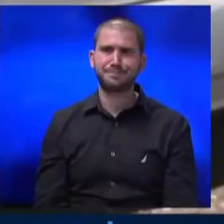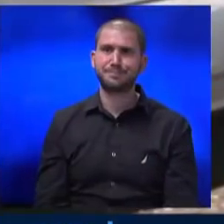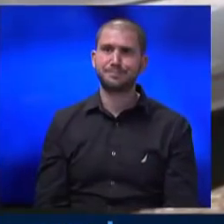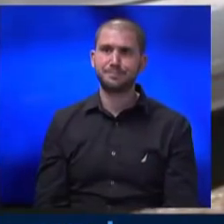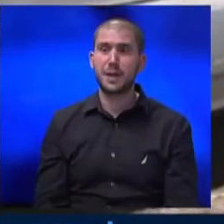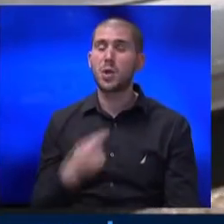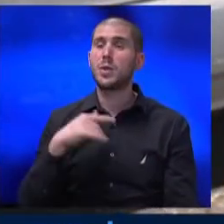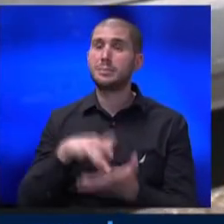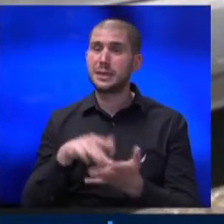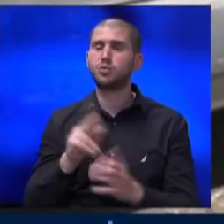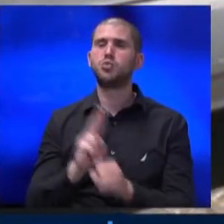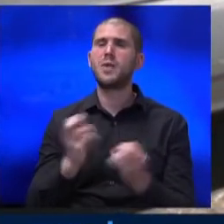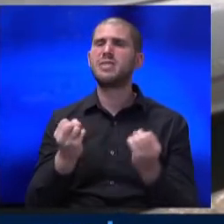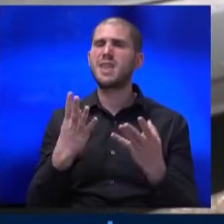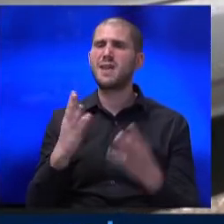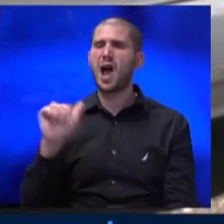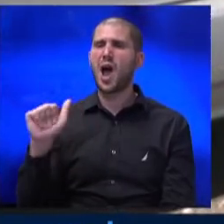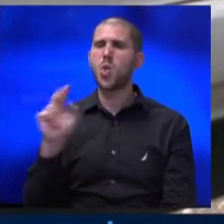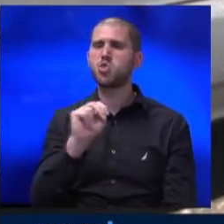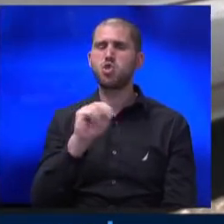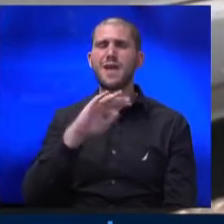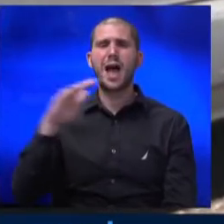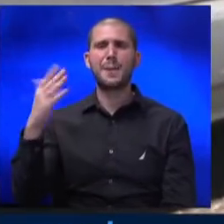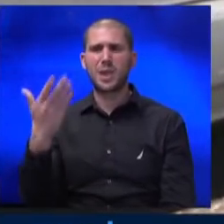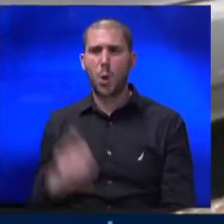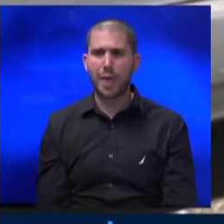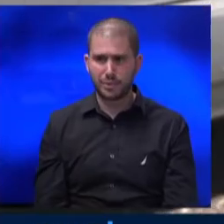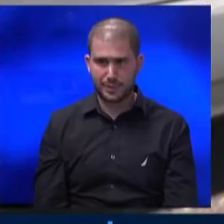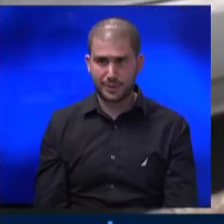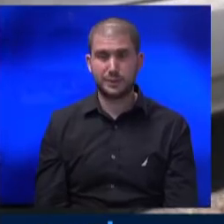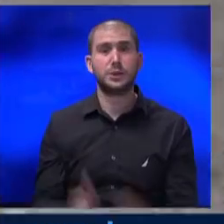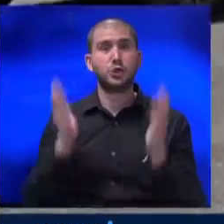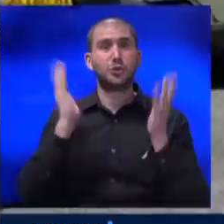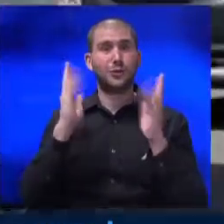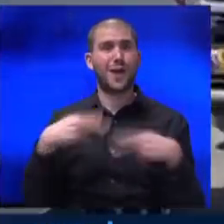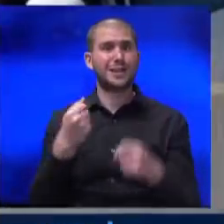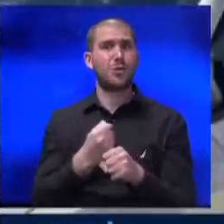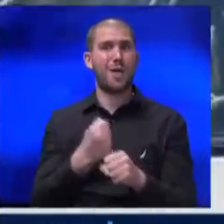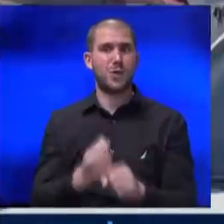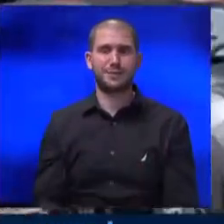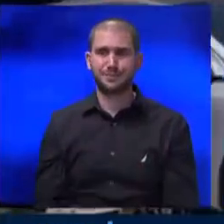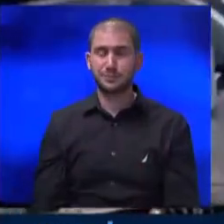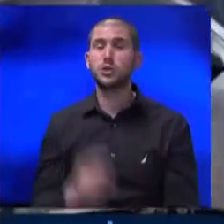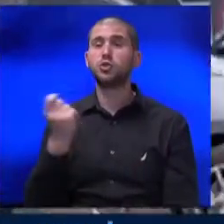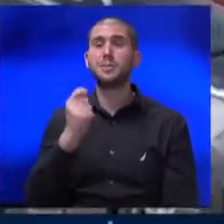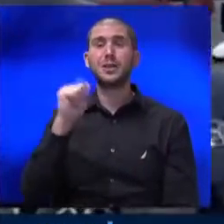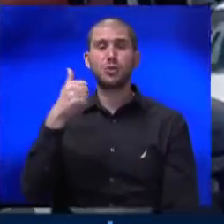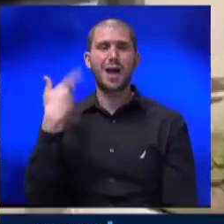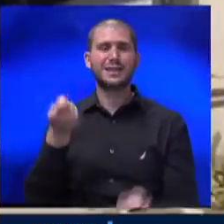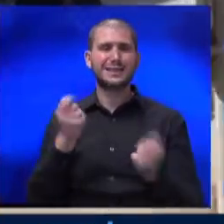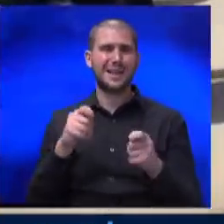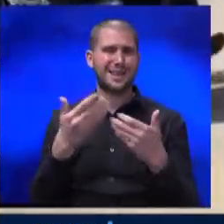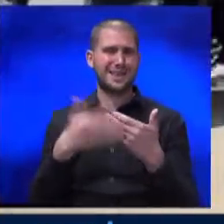אנחנו נמצאים בשמורת טבע אחו נוף שברמת הגולן. סוף כל סוף חזרנו לעבוד. שבת ראשונה אחרי